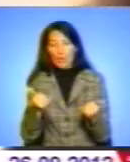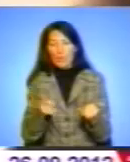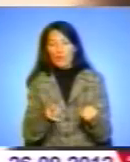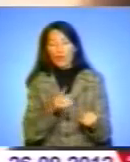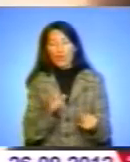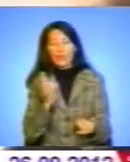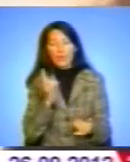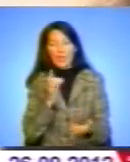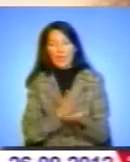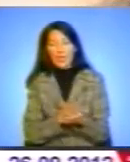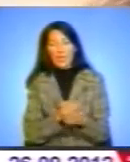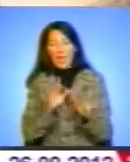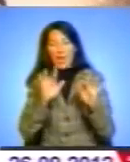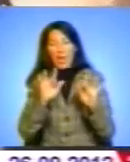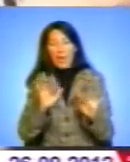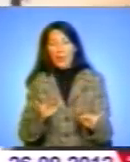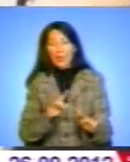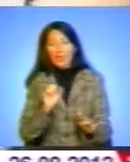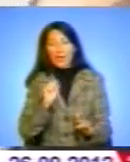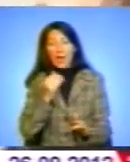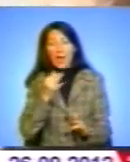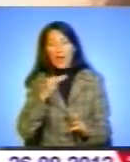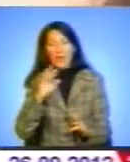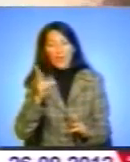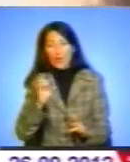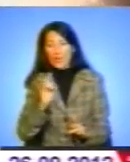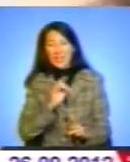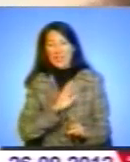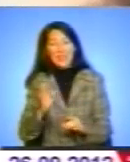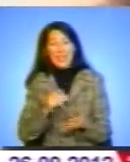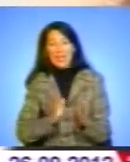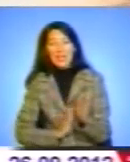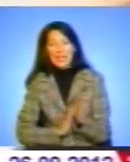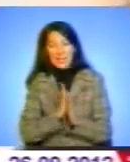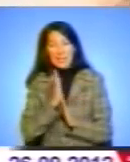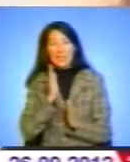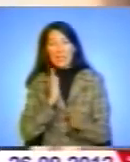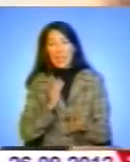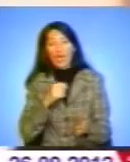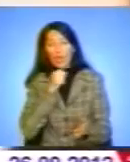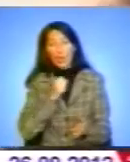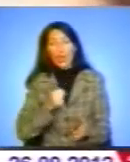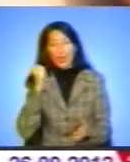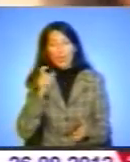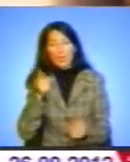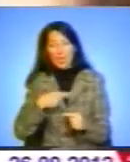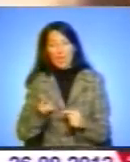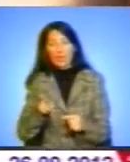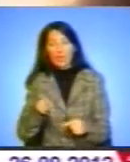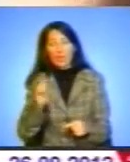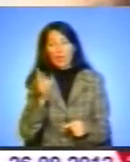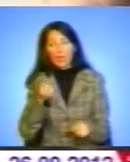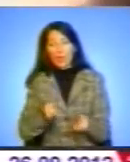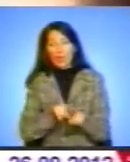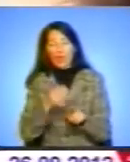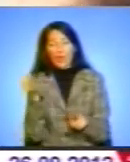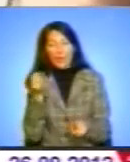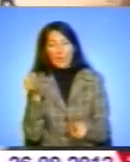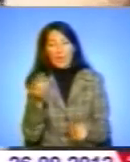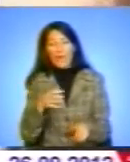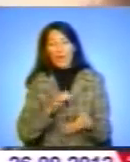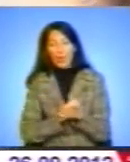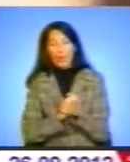там айфон, він не стає дорослим і не стає якимось іншим. І так само його цікавить. Дружба, так само любов, так само